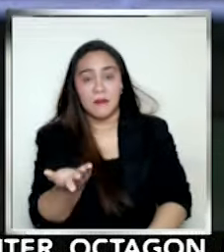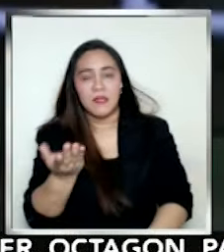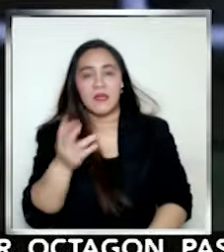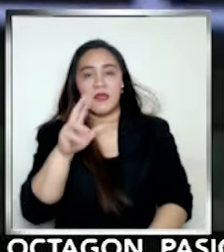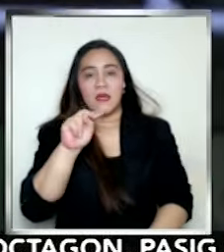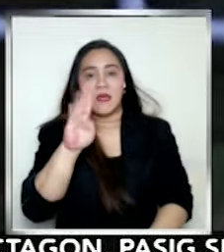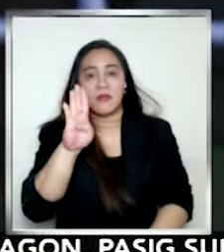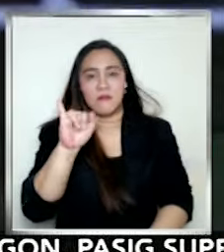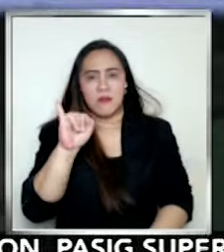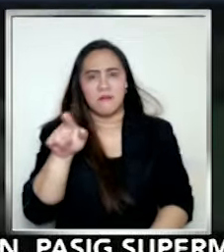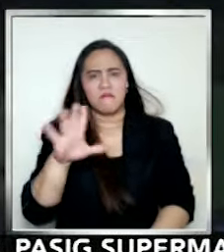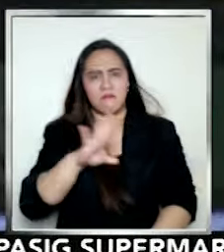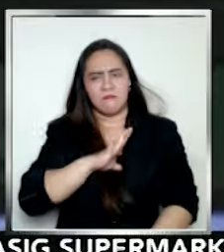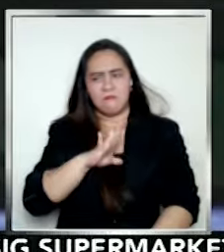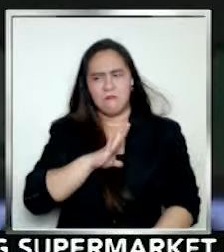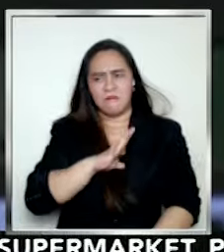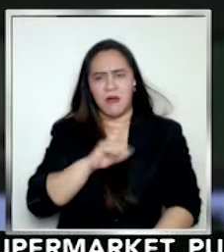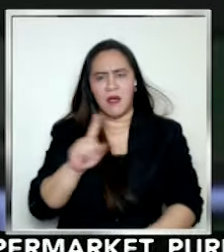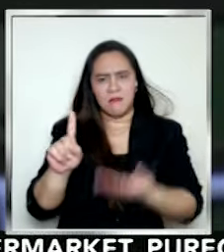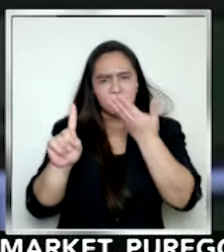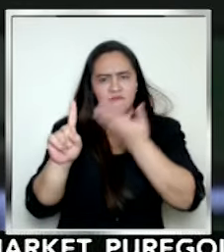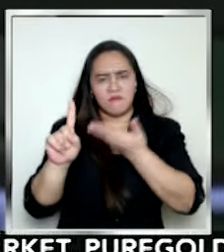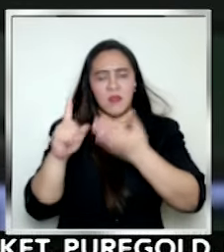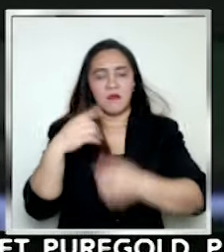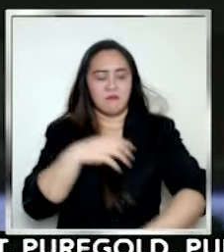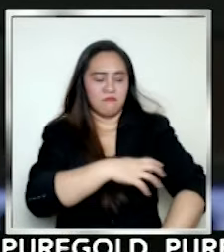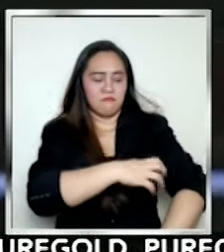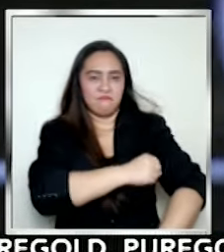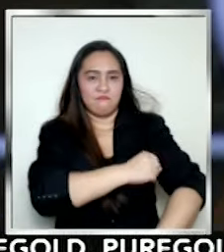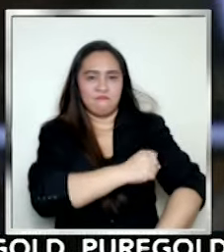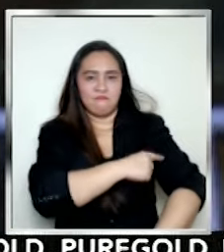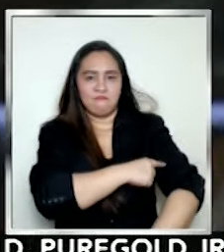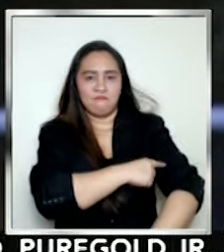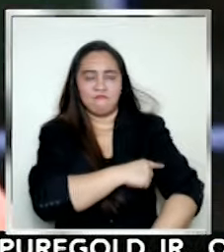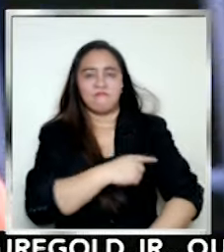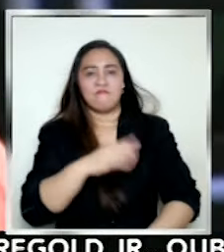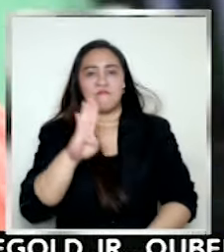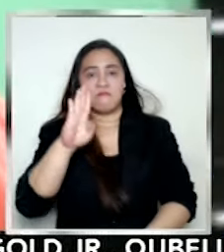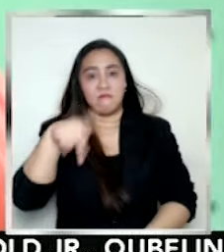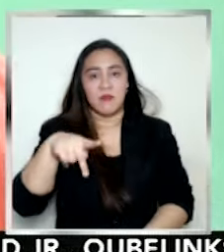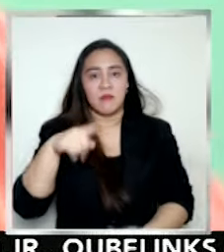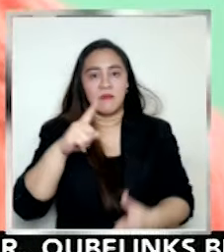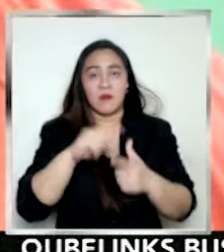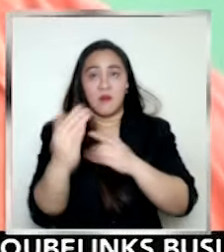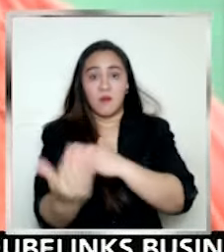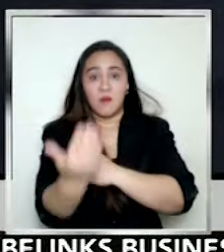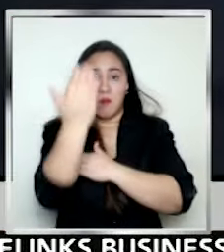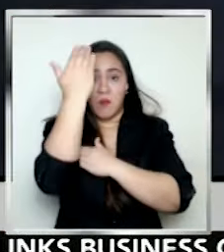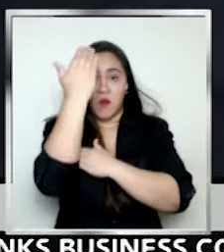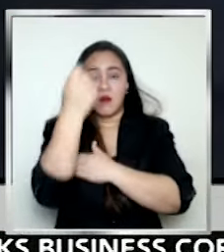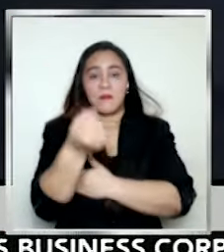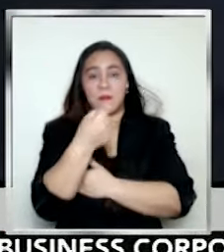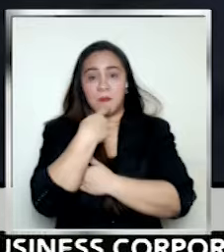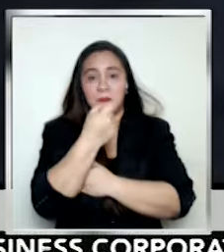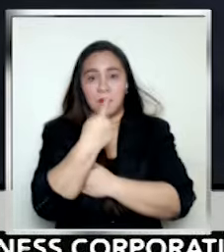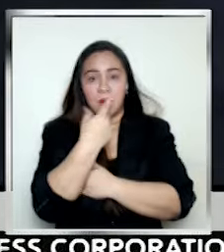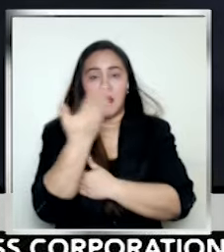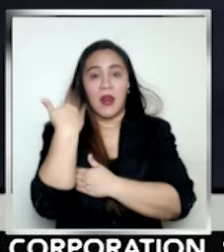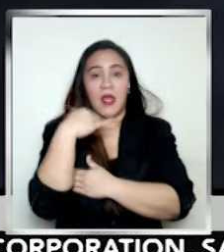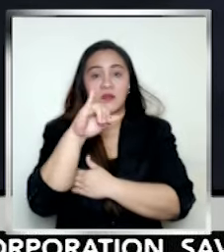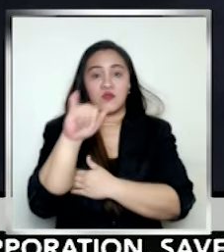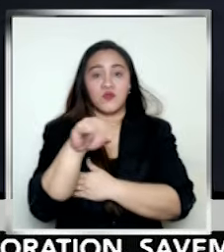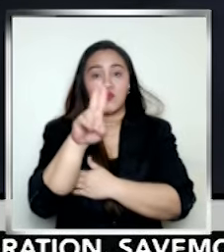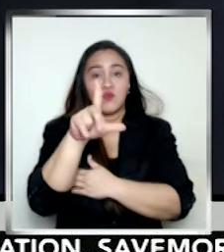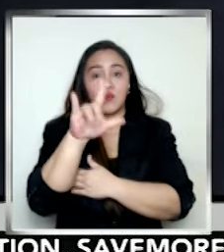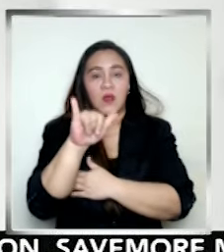Sebastian nang kuhanan siya ng blood pressure at painumin ng gamot umaga noong July 18, 2020. Pero pagkalipas ng